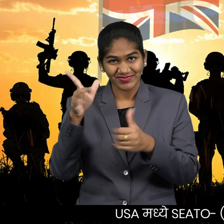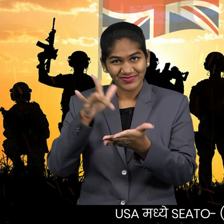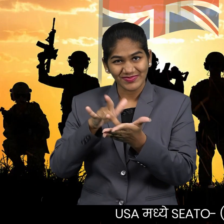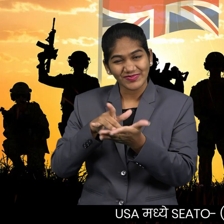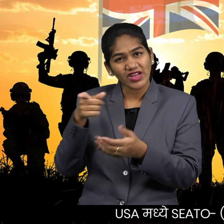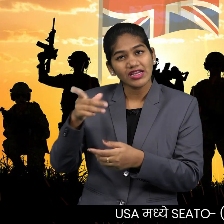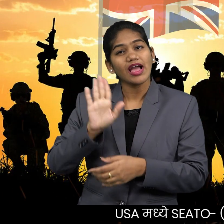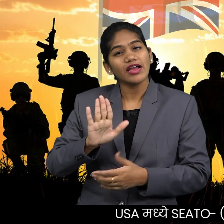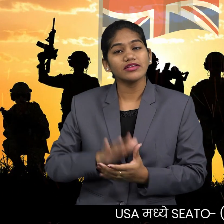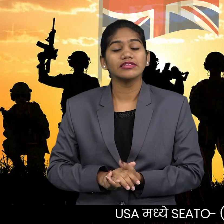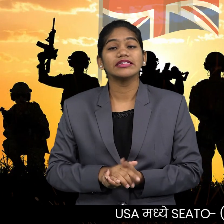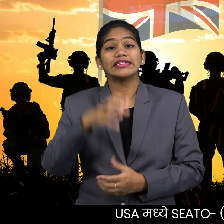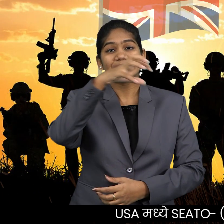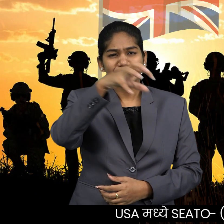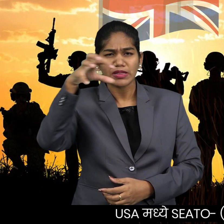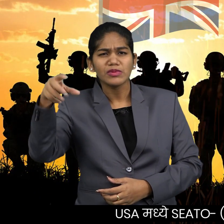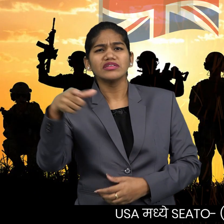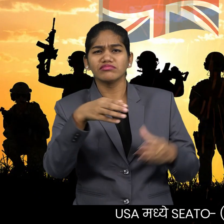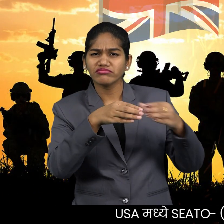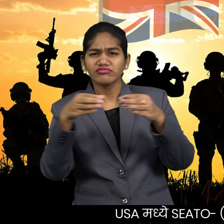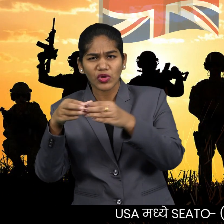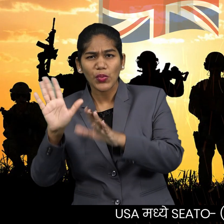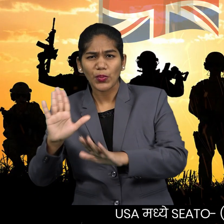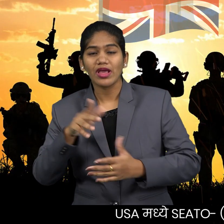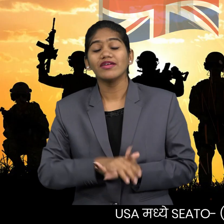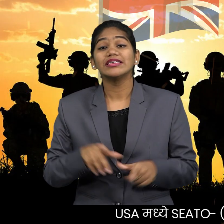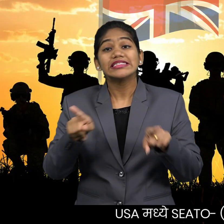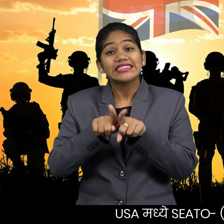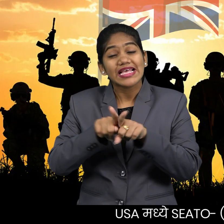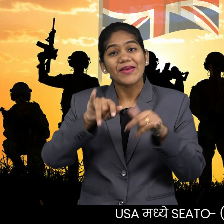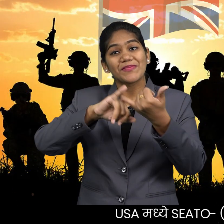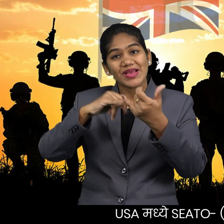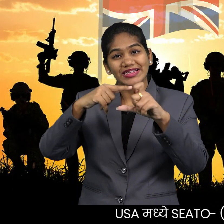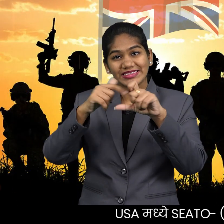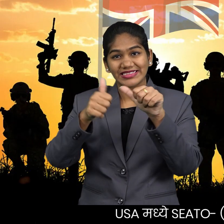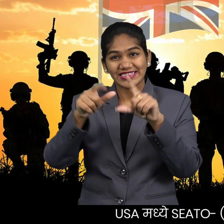USAमध्ये SEATO, दक्षिण आशिया करार संघटना,